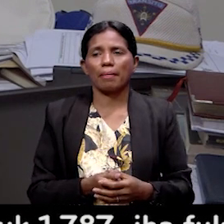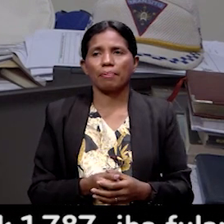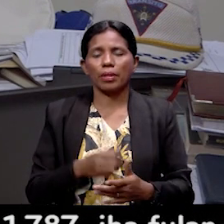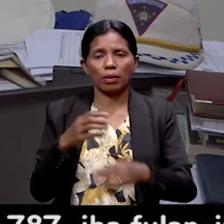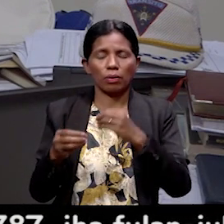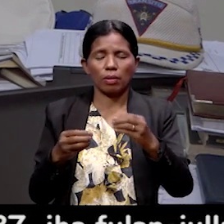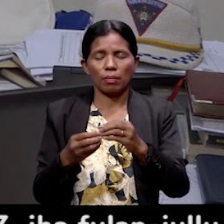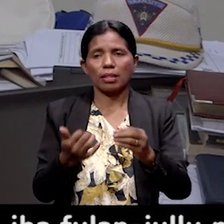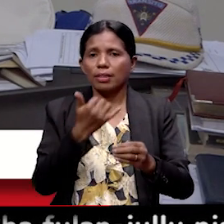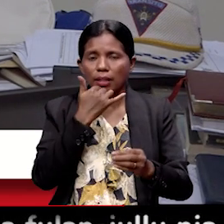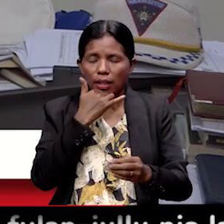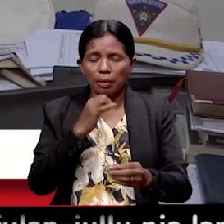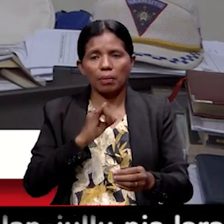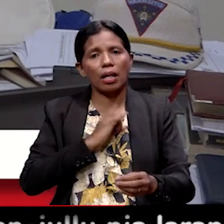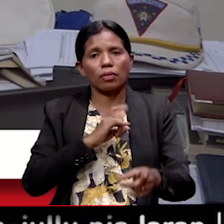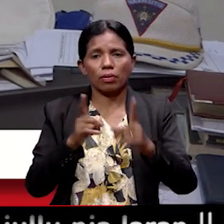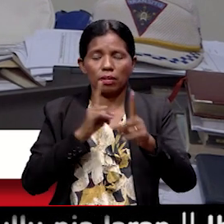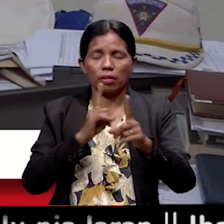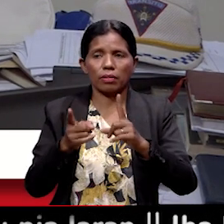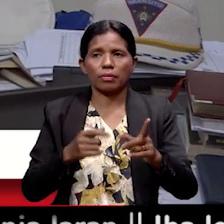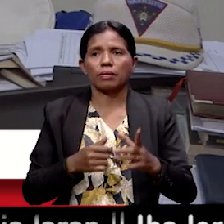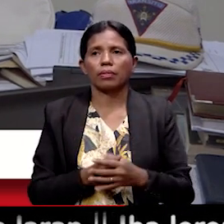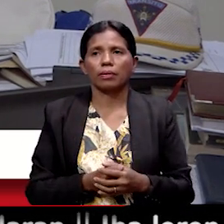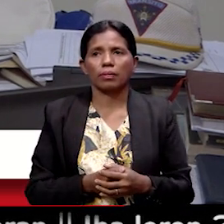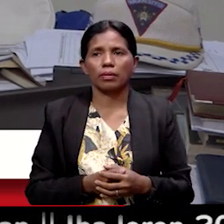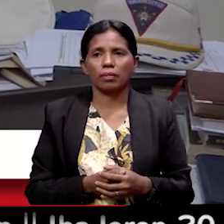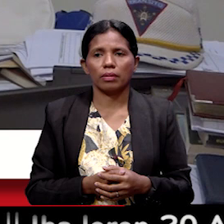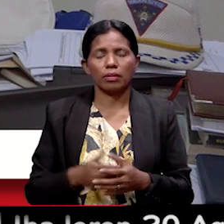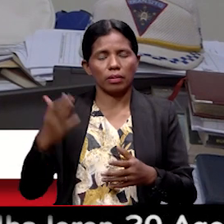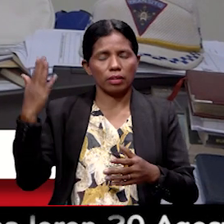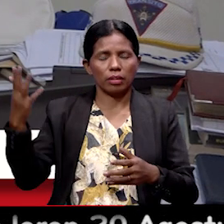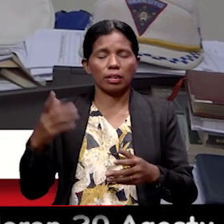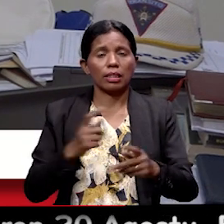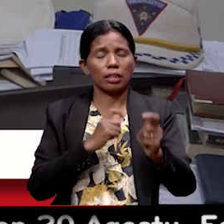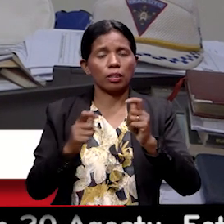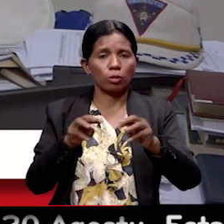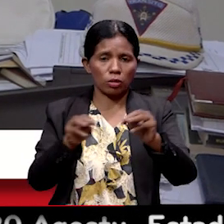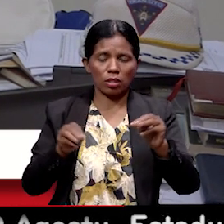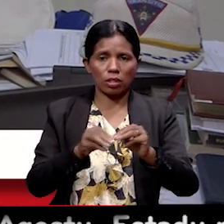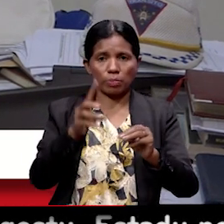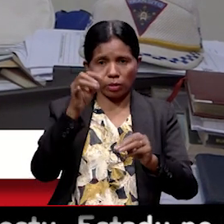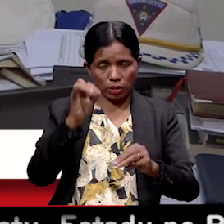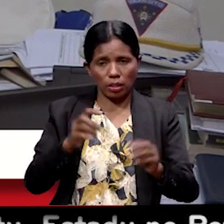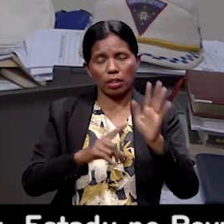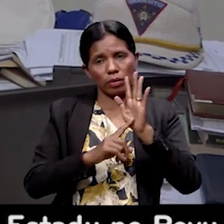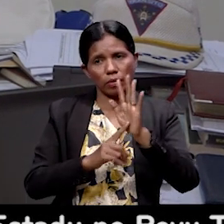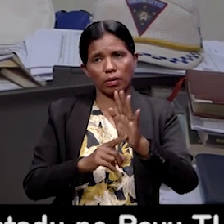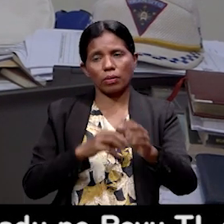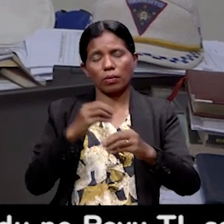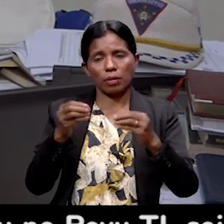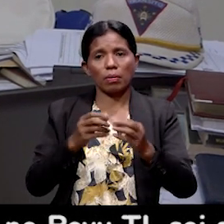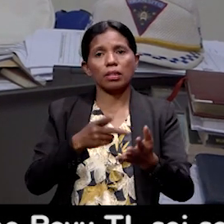nebe maka iha entre partus seksaun transitu munisipu dili fosai kona ba pena koimas